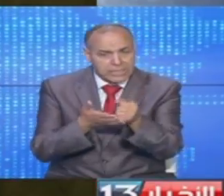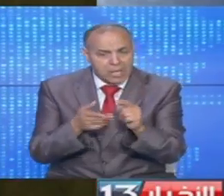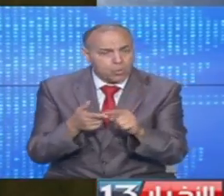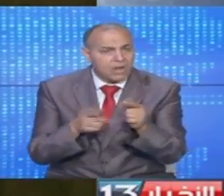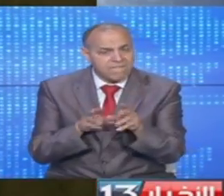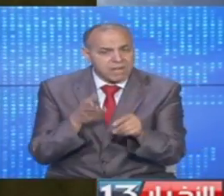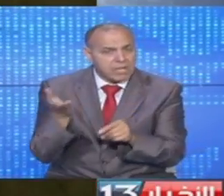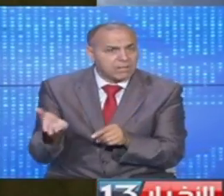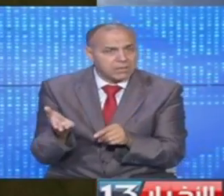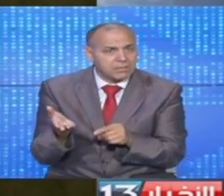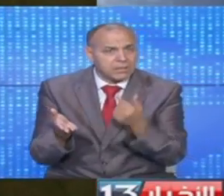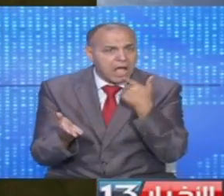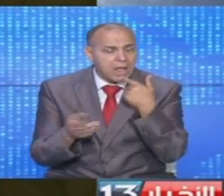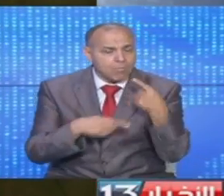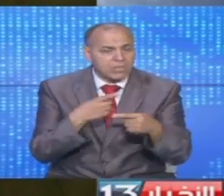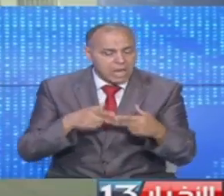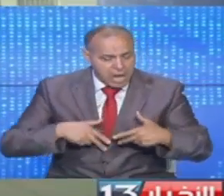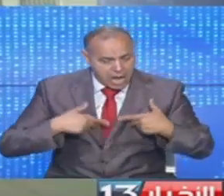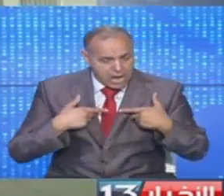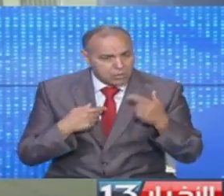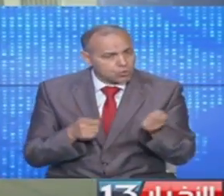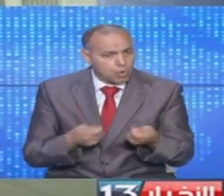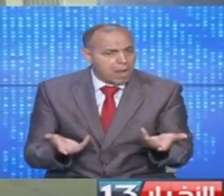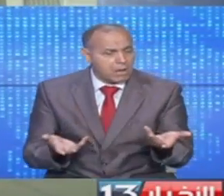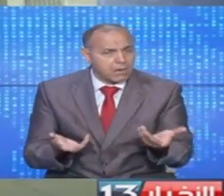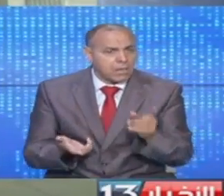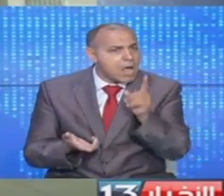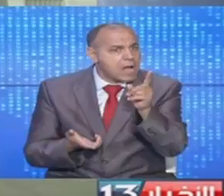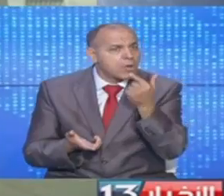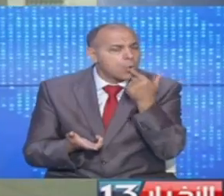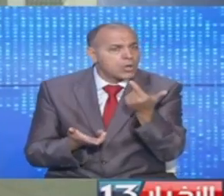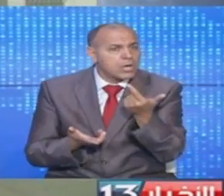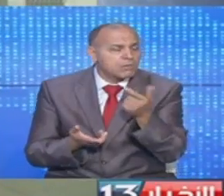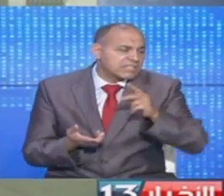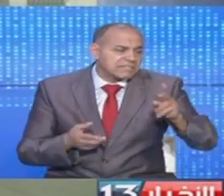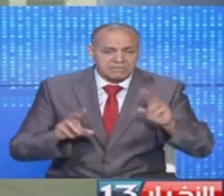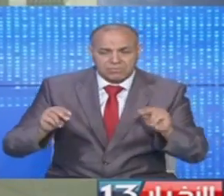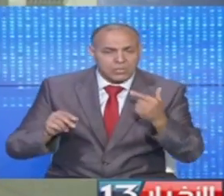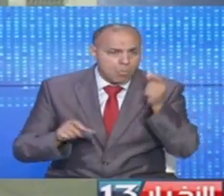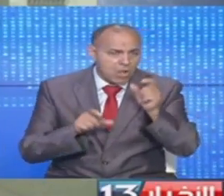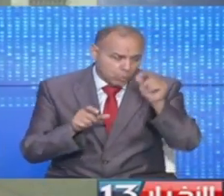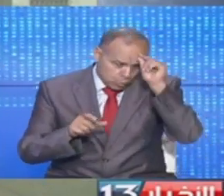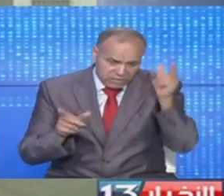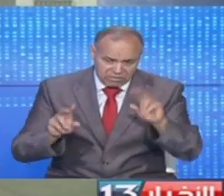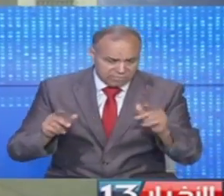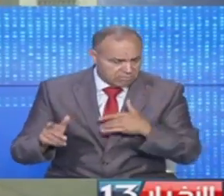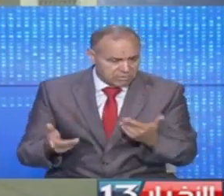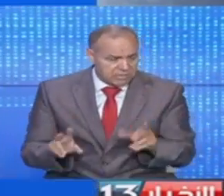هذه العائلة على مواصلة الحياة بشكل طبيعي على غرار غيرهم من المواطنين